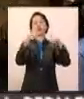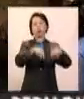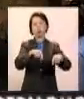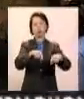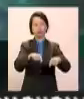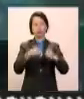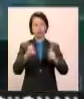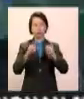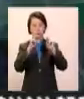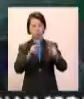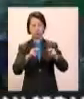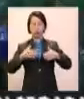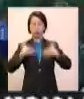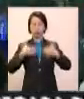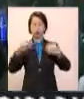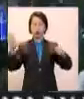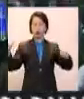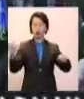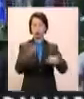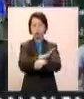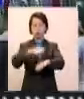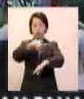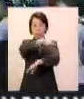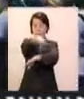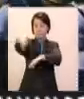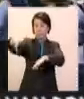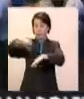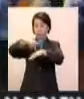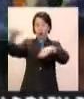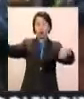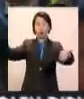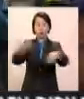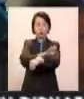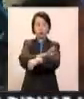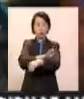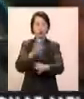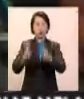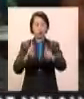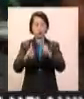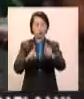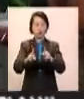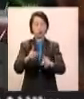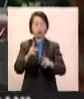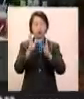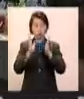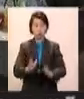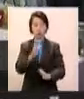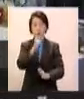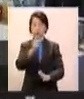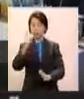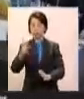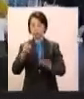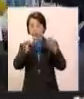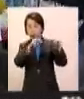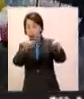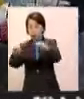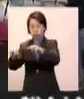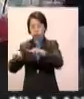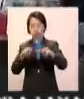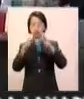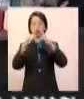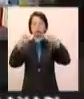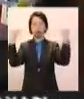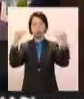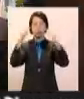lihat saja Datuk, kemeriahannya penuh kawasan Padang ini dengan orang awam untuk ataupun mereka warga Kota Kinabalu untuk melihat sendiri perinciannya ataupun Majlis Rumah